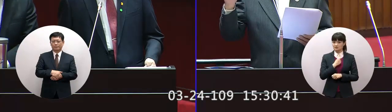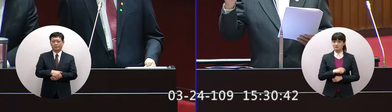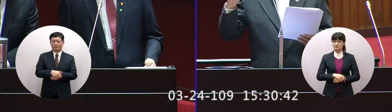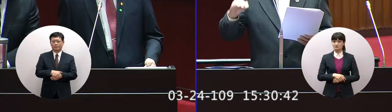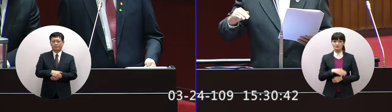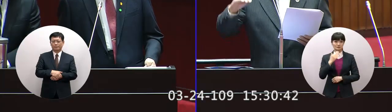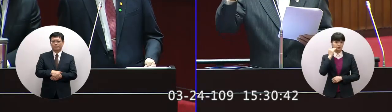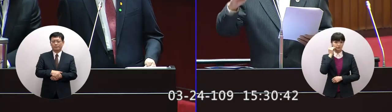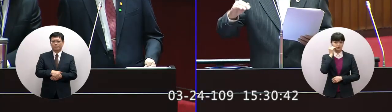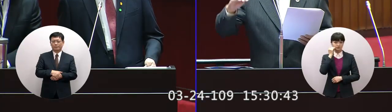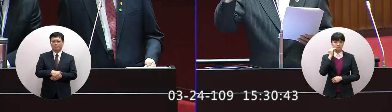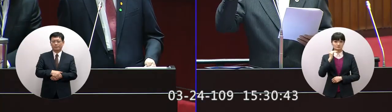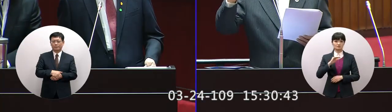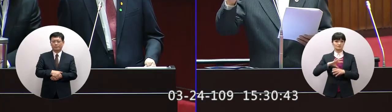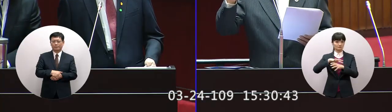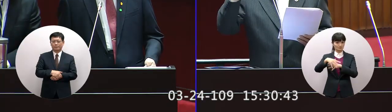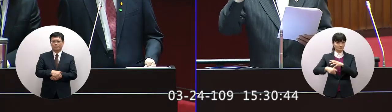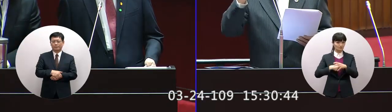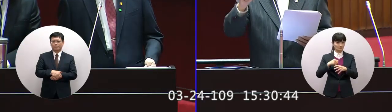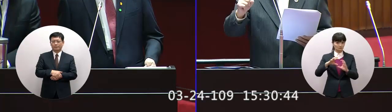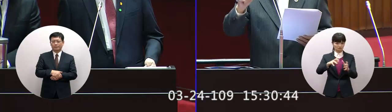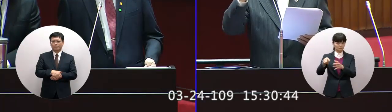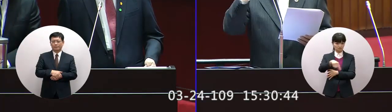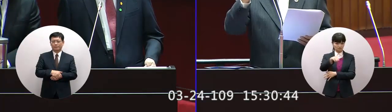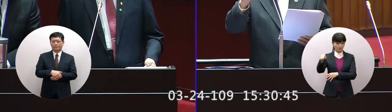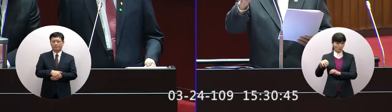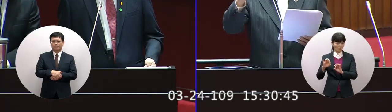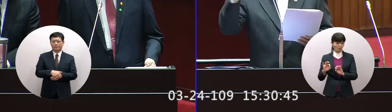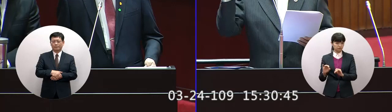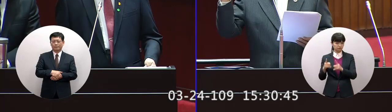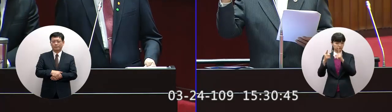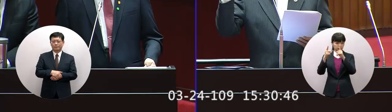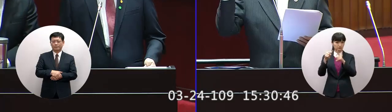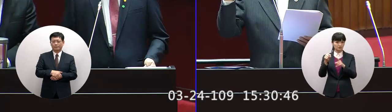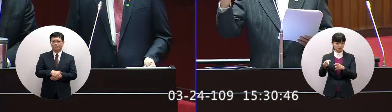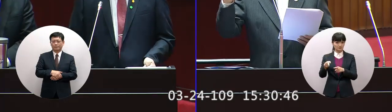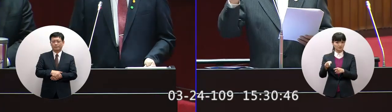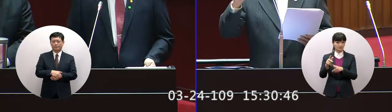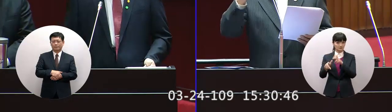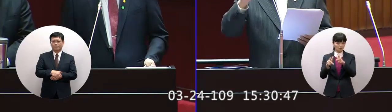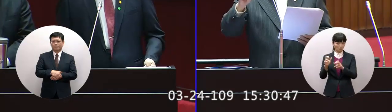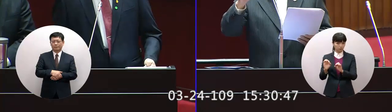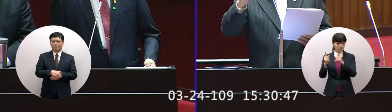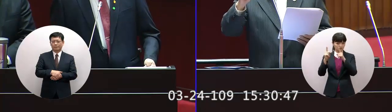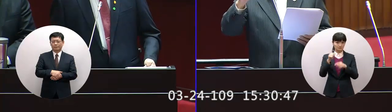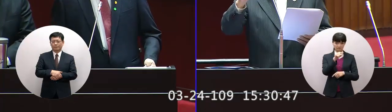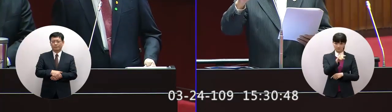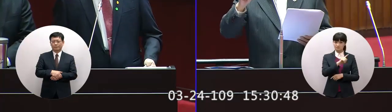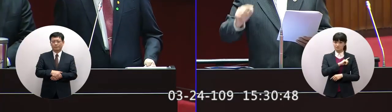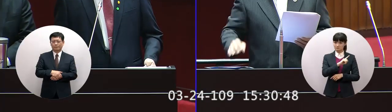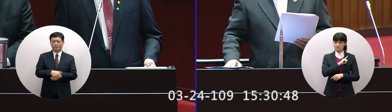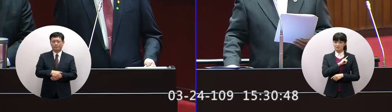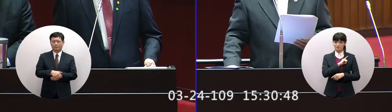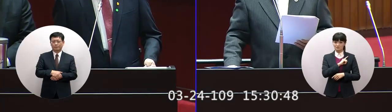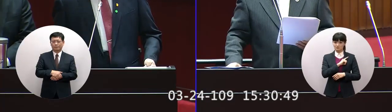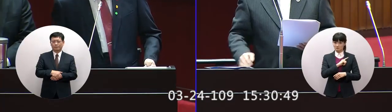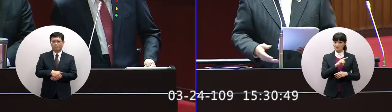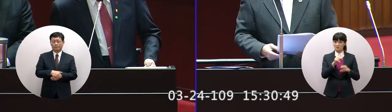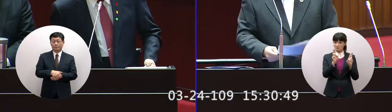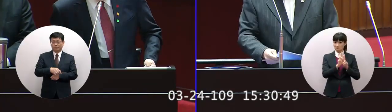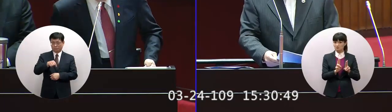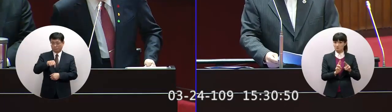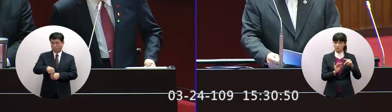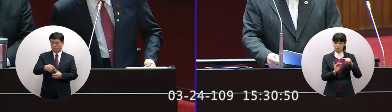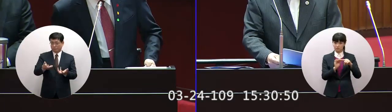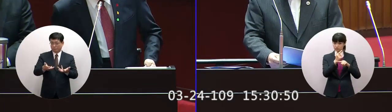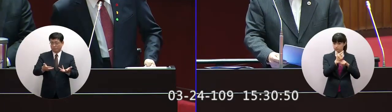果国际油价上涨，你是不是也能做到这个，让6%的电价涨幅？ 这个